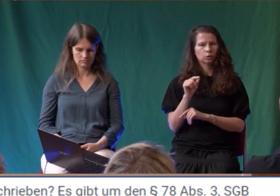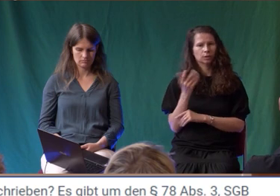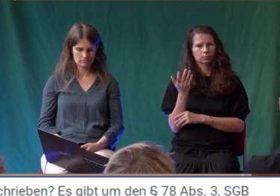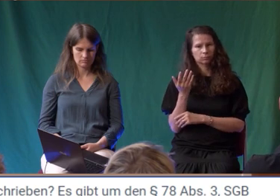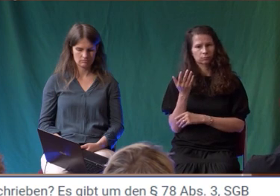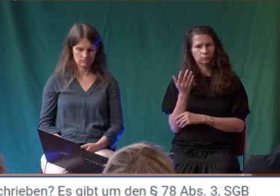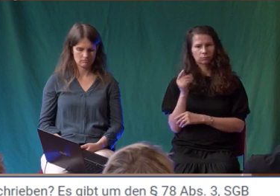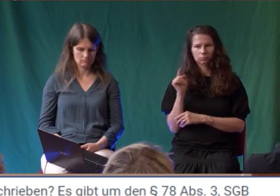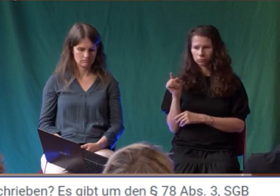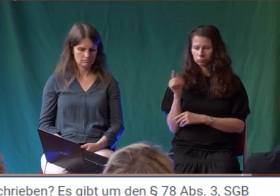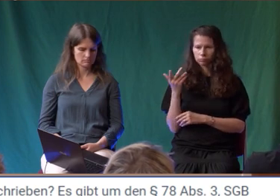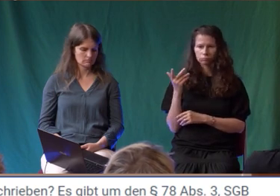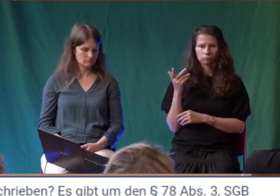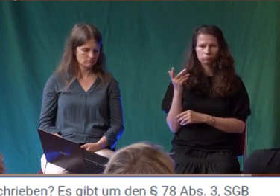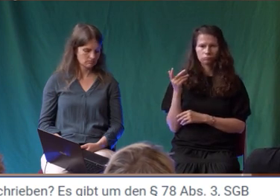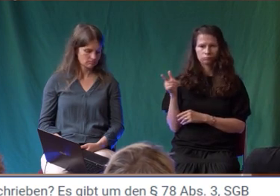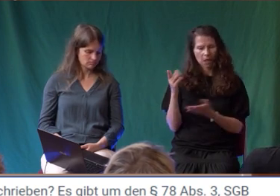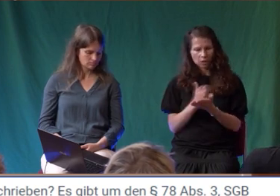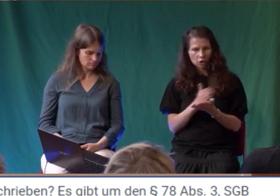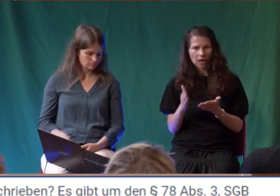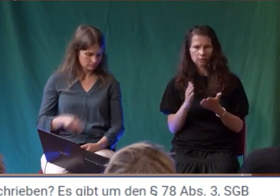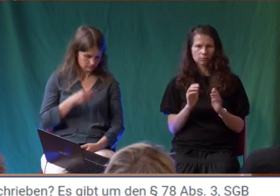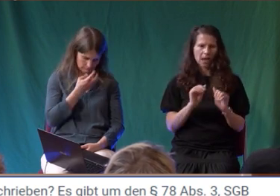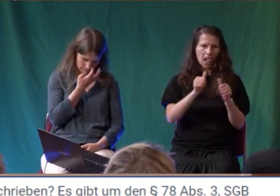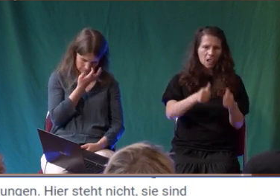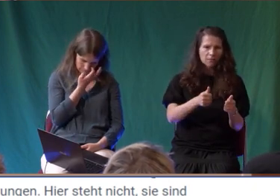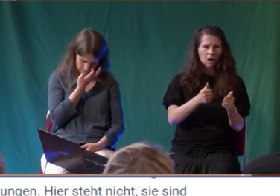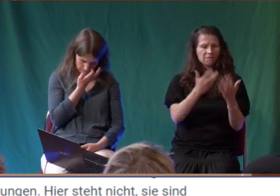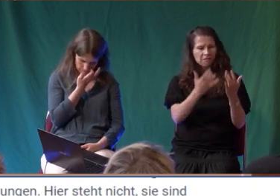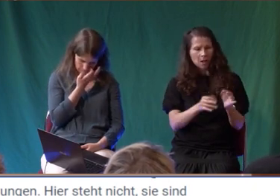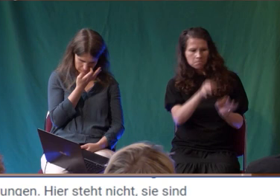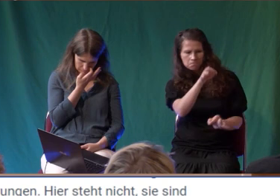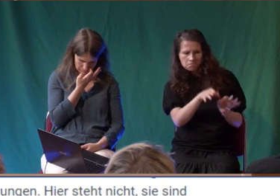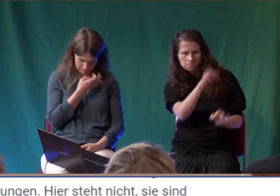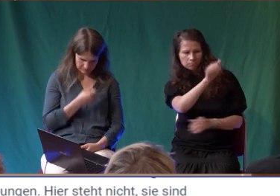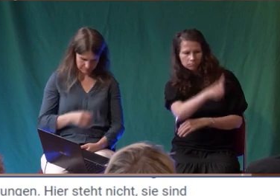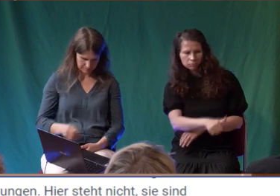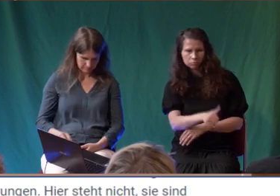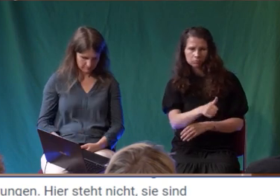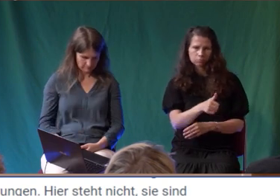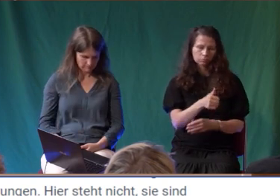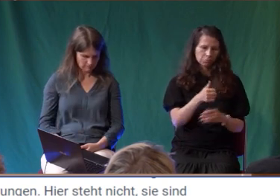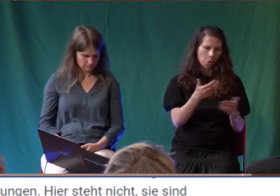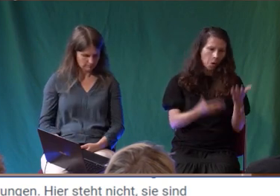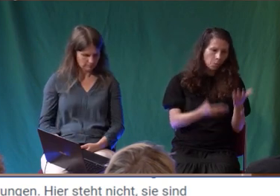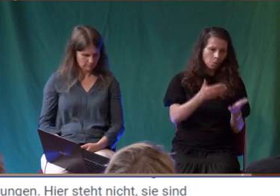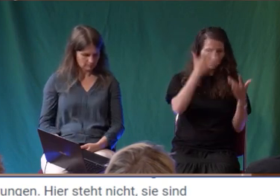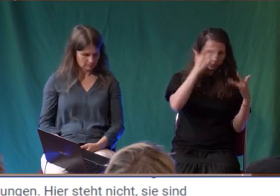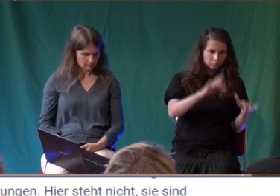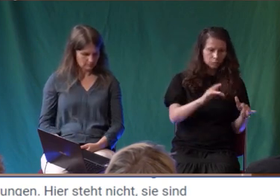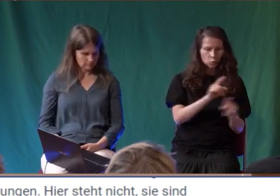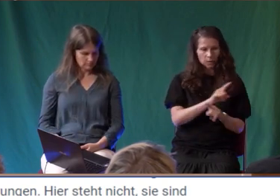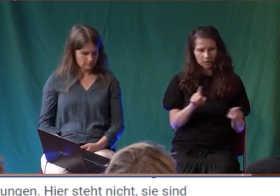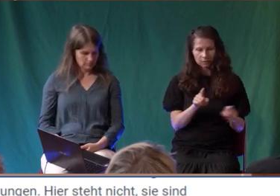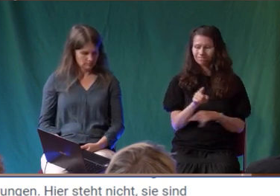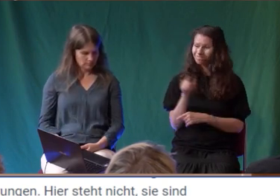die die Hilfen bemessen müssen gucken müssen wie viel und ob ein Elternteil Hilfe in Form von